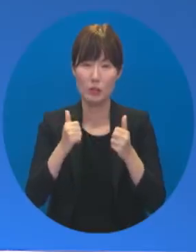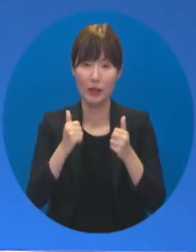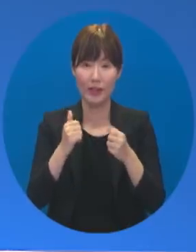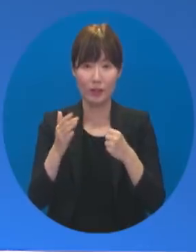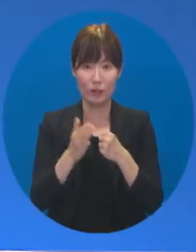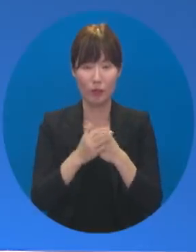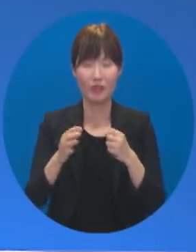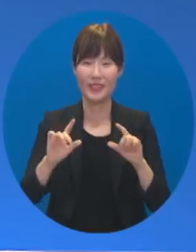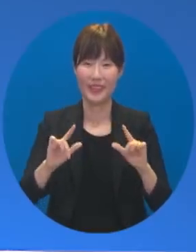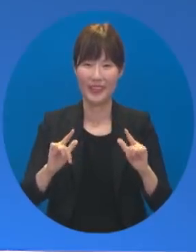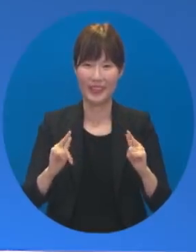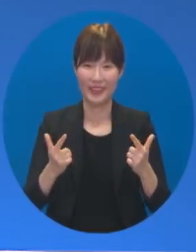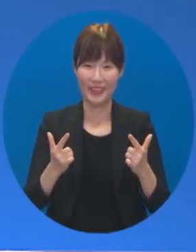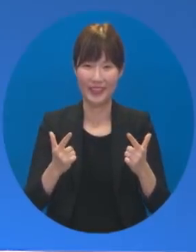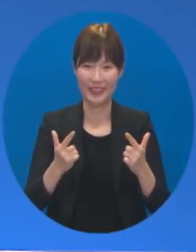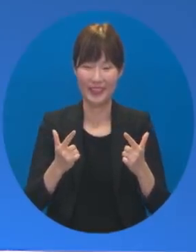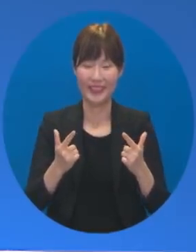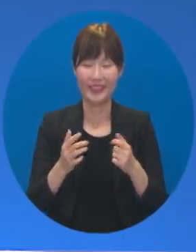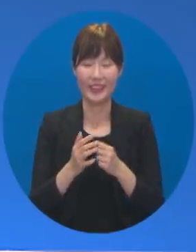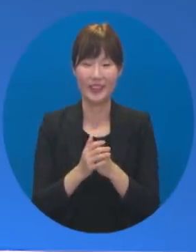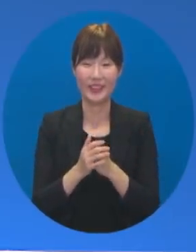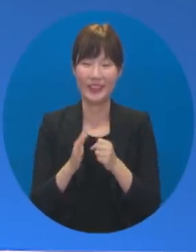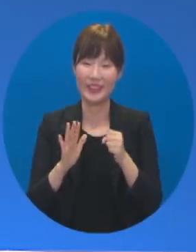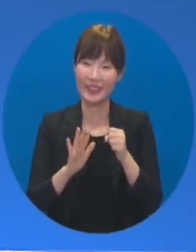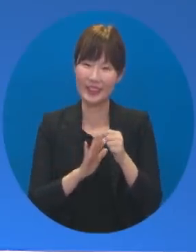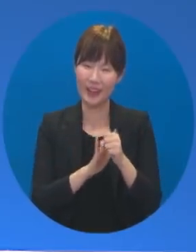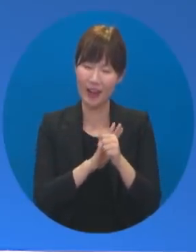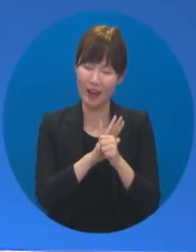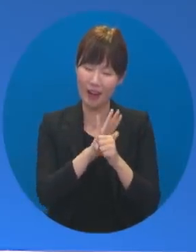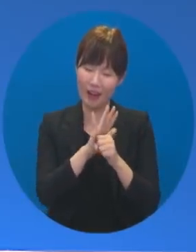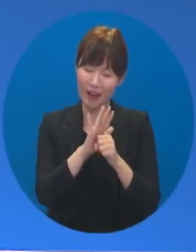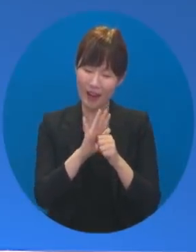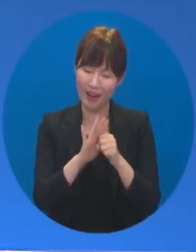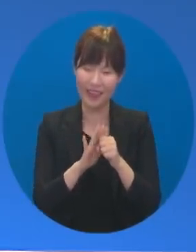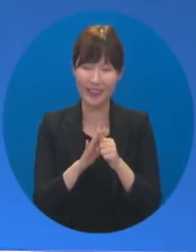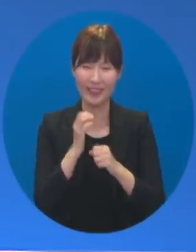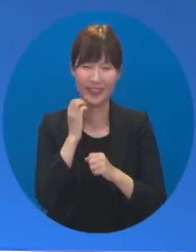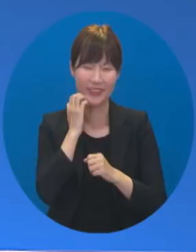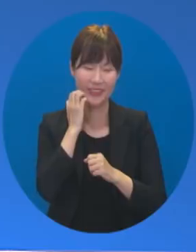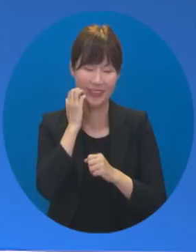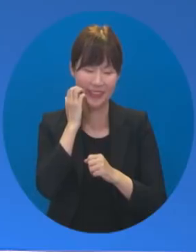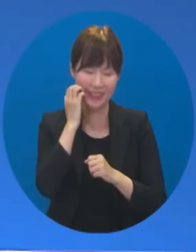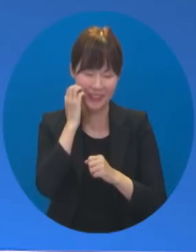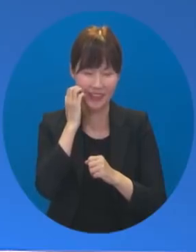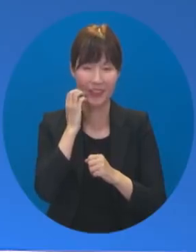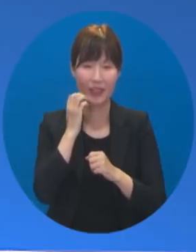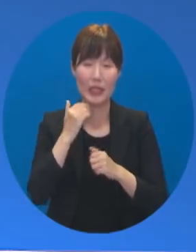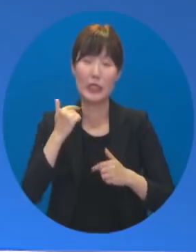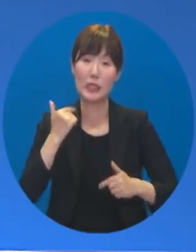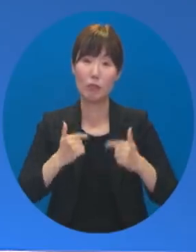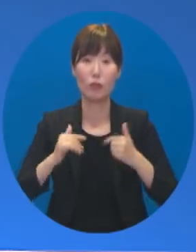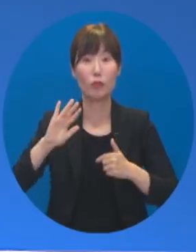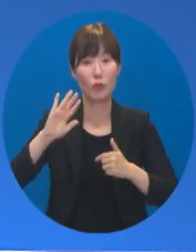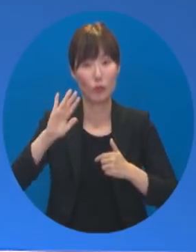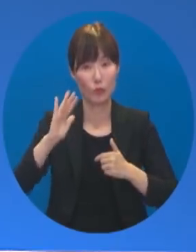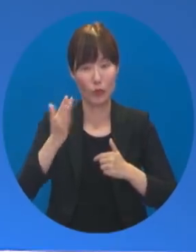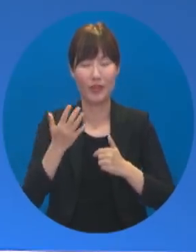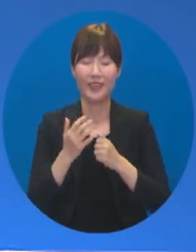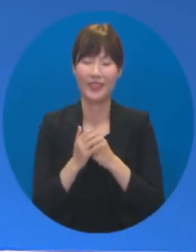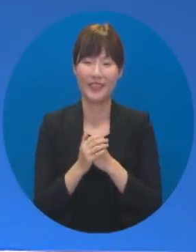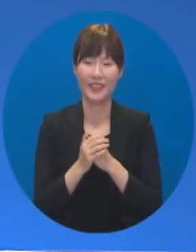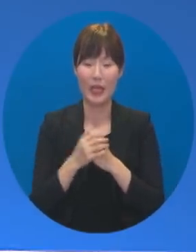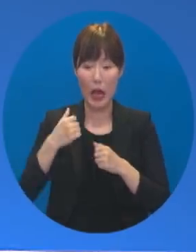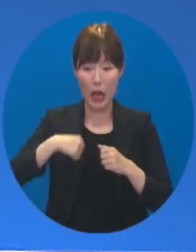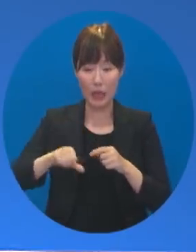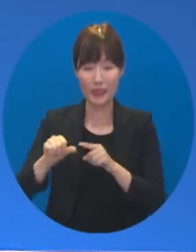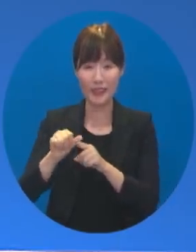더 사랑스러워지더라고요. 더 기쁨이 되더라고요. 그냥 막 원기가